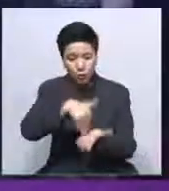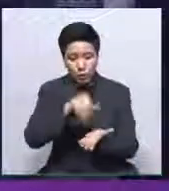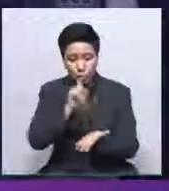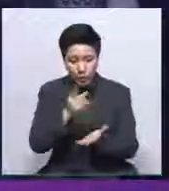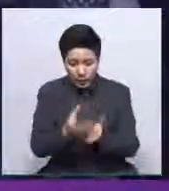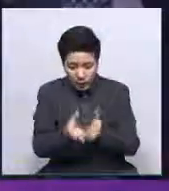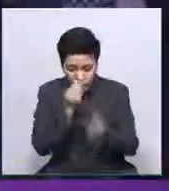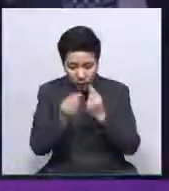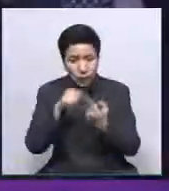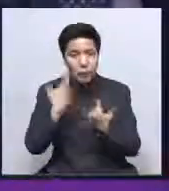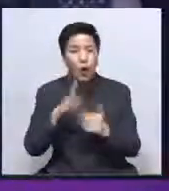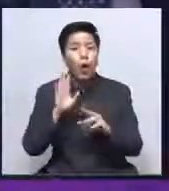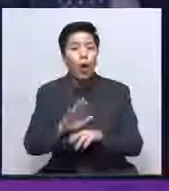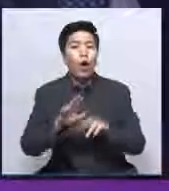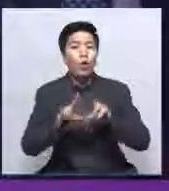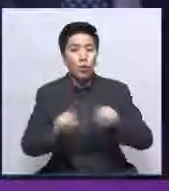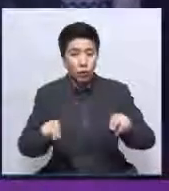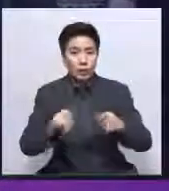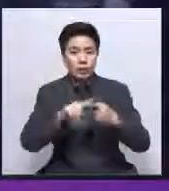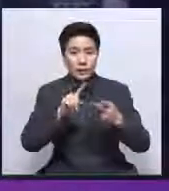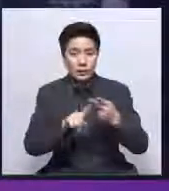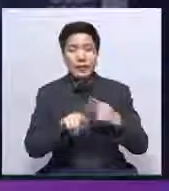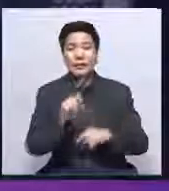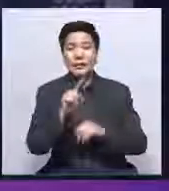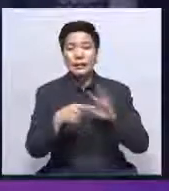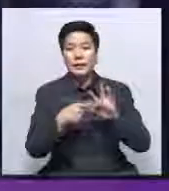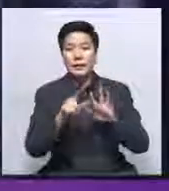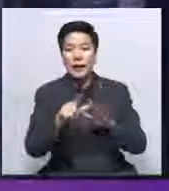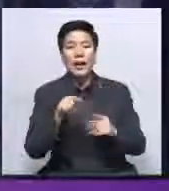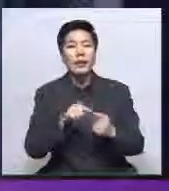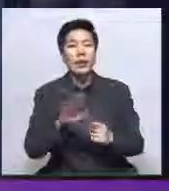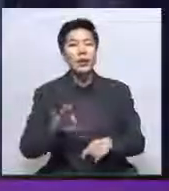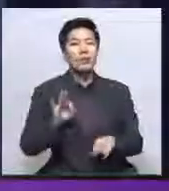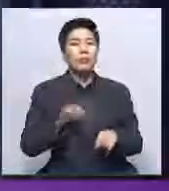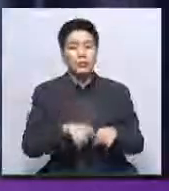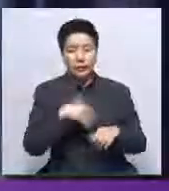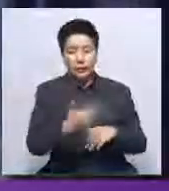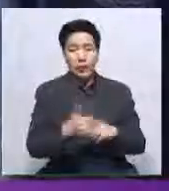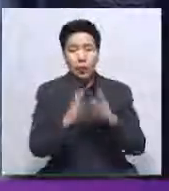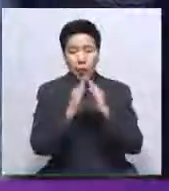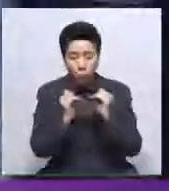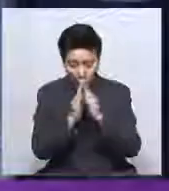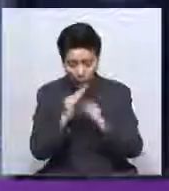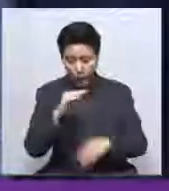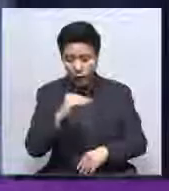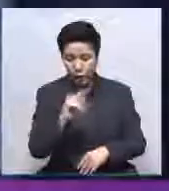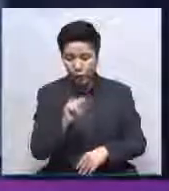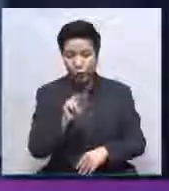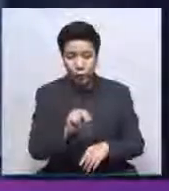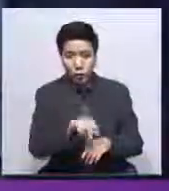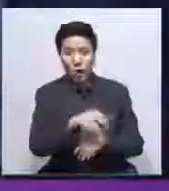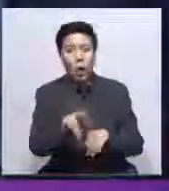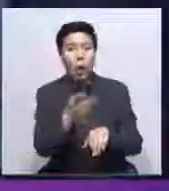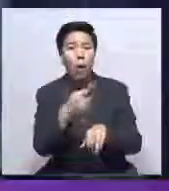รู้ประวัติศาสตร์พิพิธภัณฑ์จังหวัดนนทบุรีศาลเจ้าแม่ทับทิมศาลหลักเมืองวัดตโนดวัดบางระห